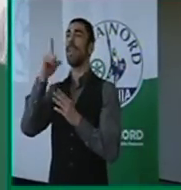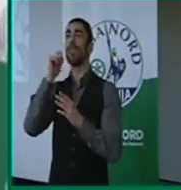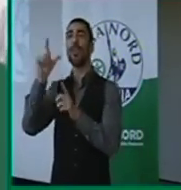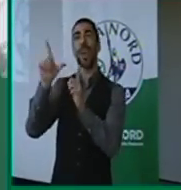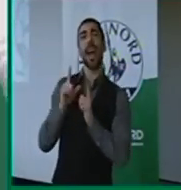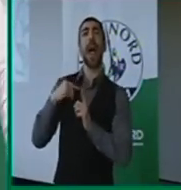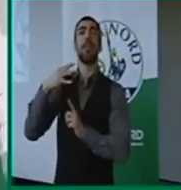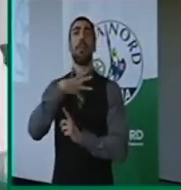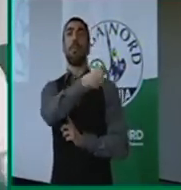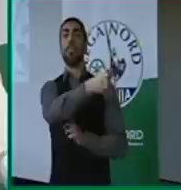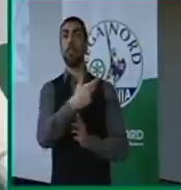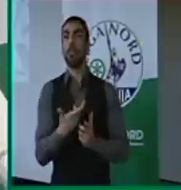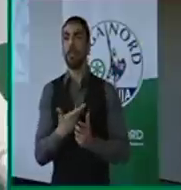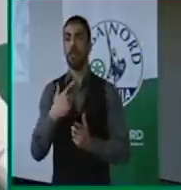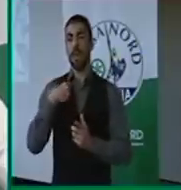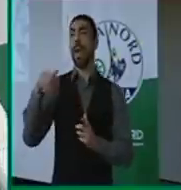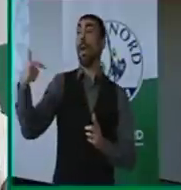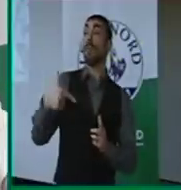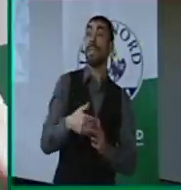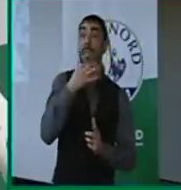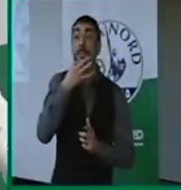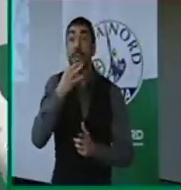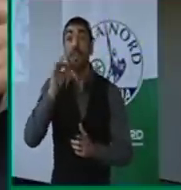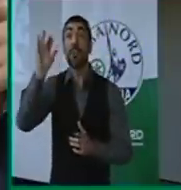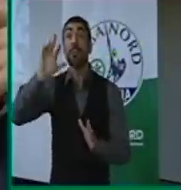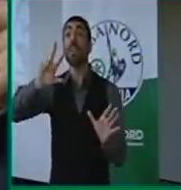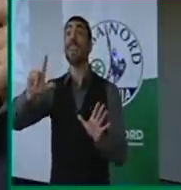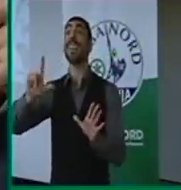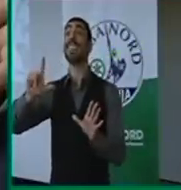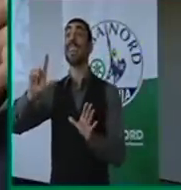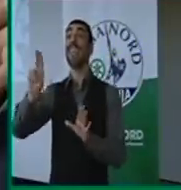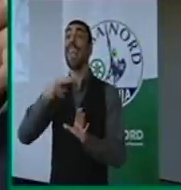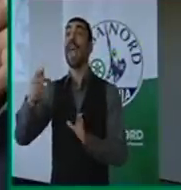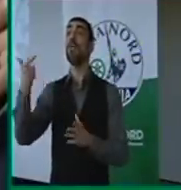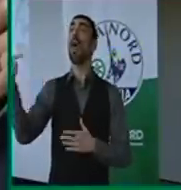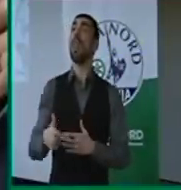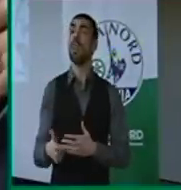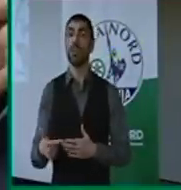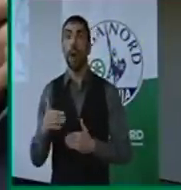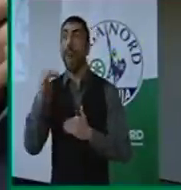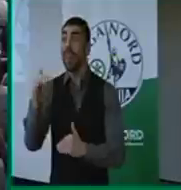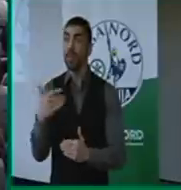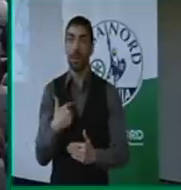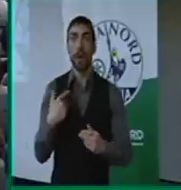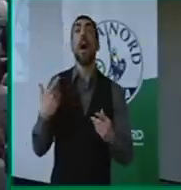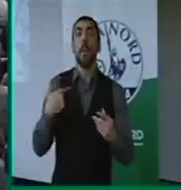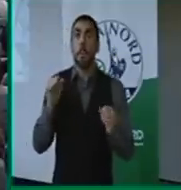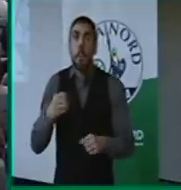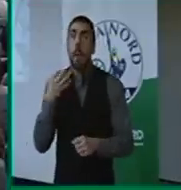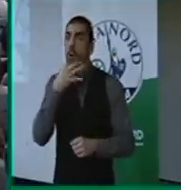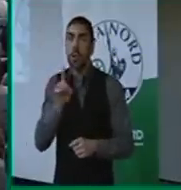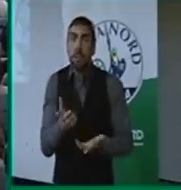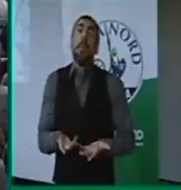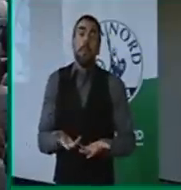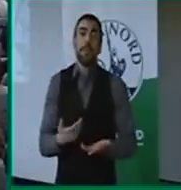il tg1 dice che far benzina costerà €37 al litro quindi magari avete ragione però non si può perché il